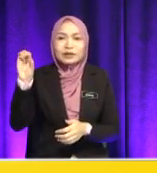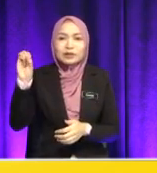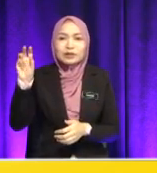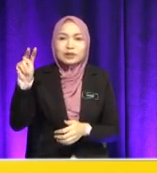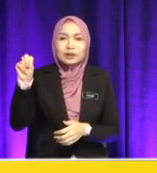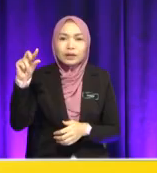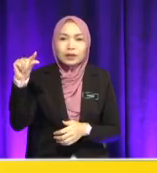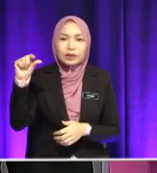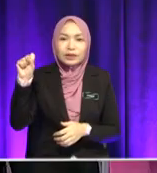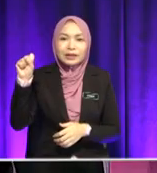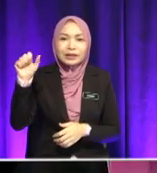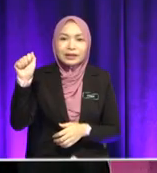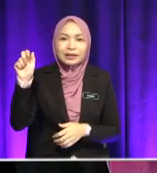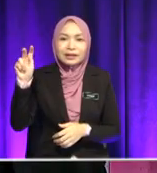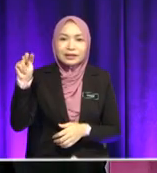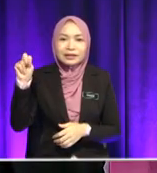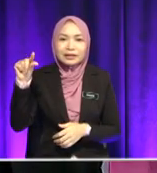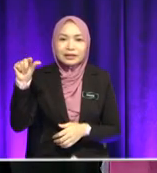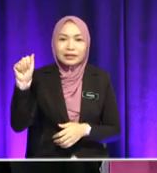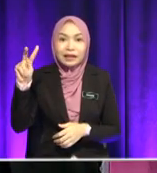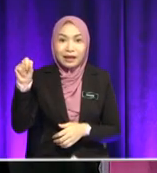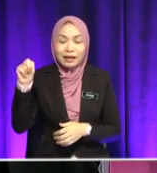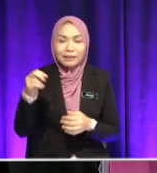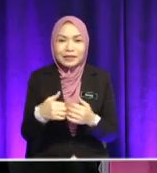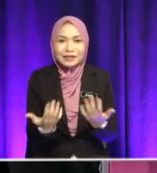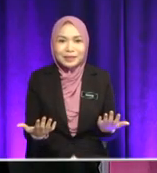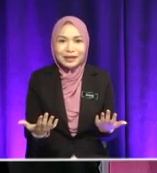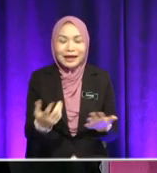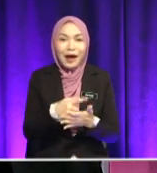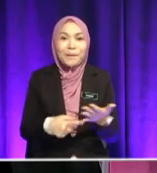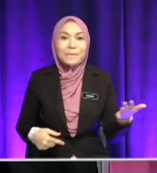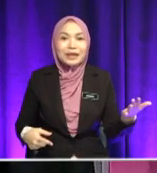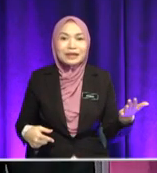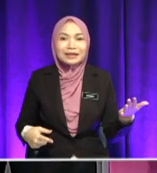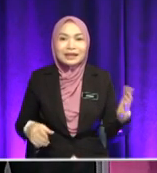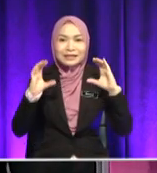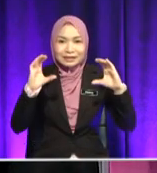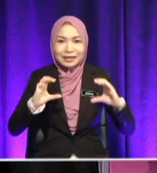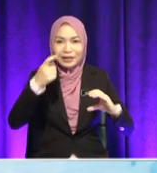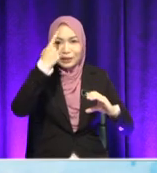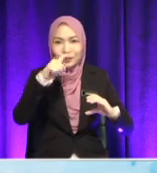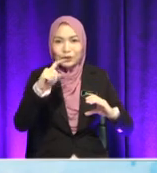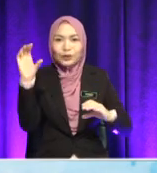yang baru belajar dengan saya apa semuanya untuk mencari songsangan